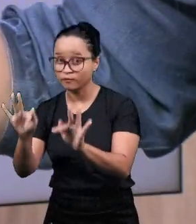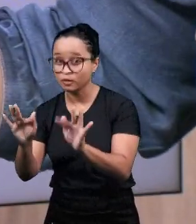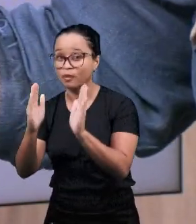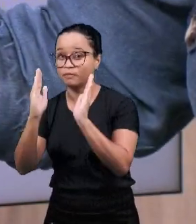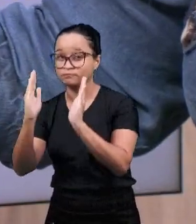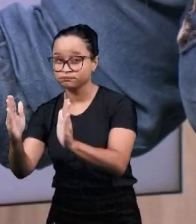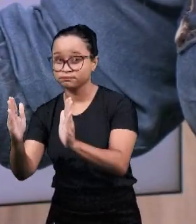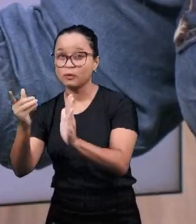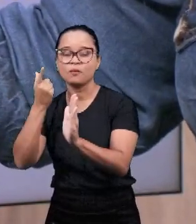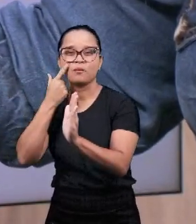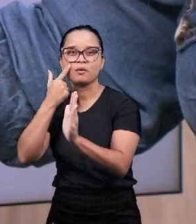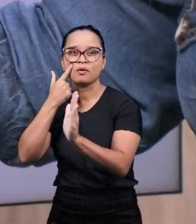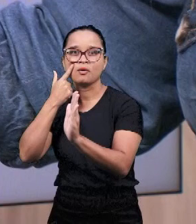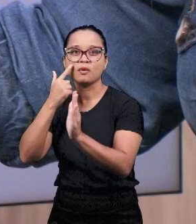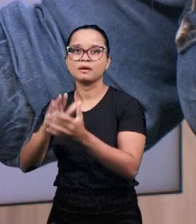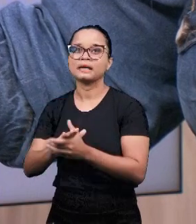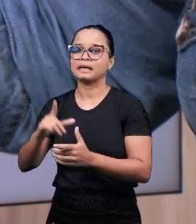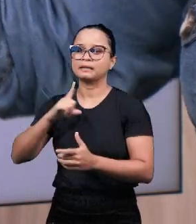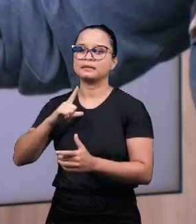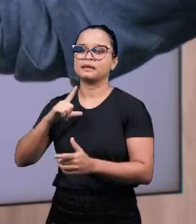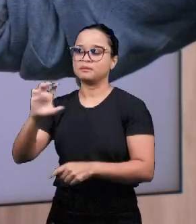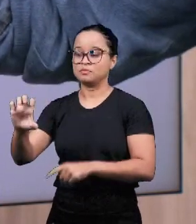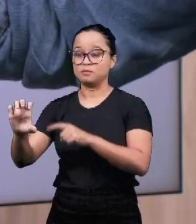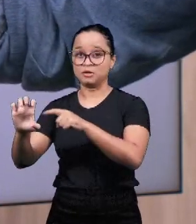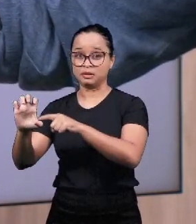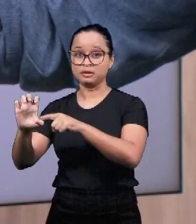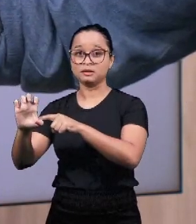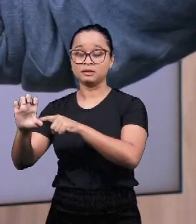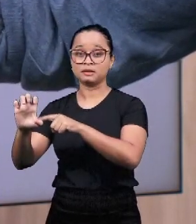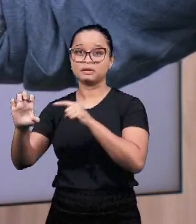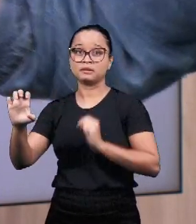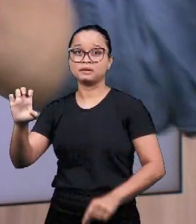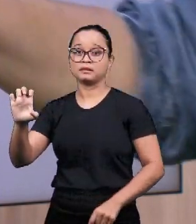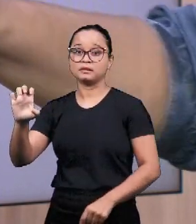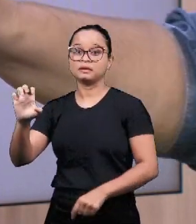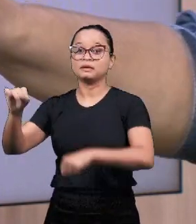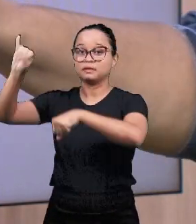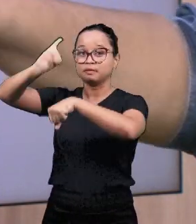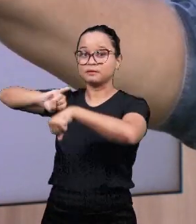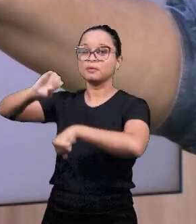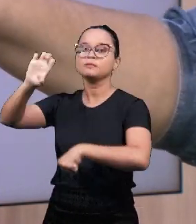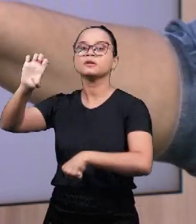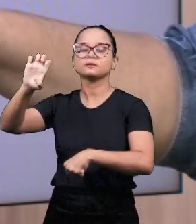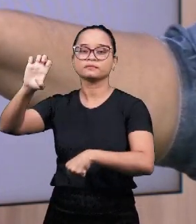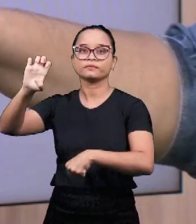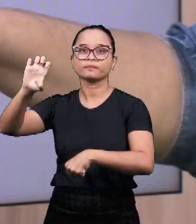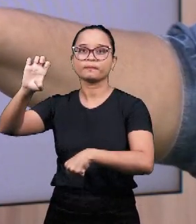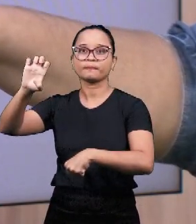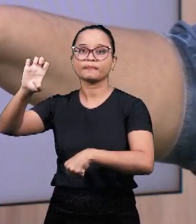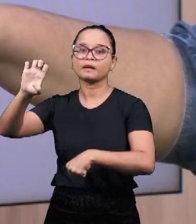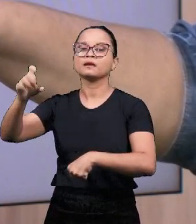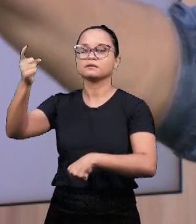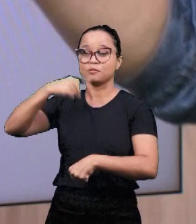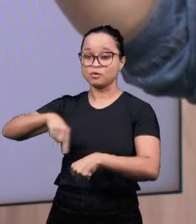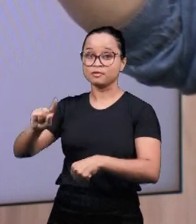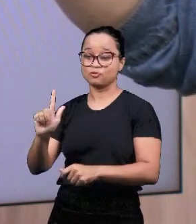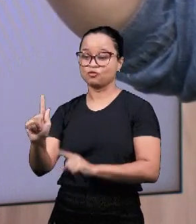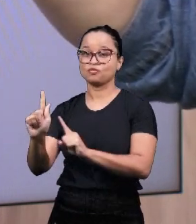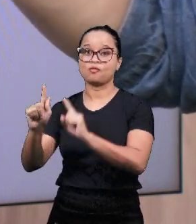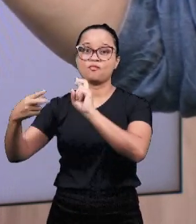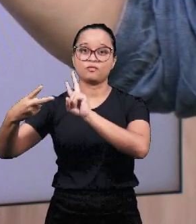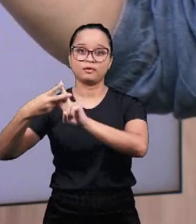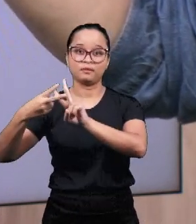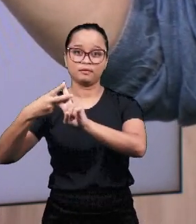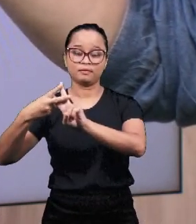finir l'introduction, Mi, la note Mi, on jouera l'accord E, Mi